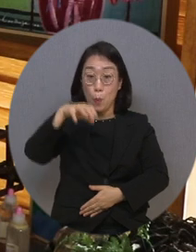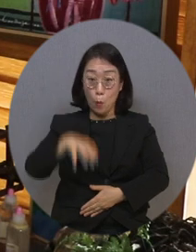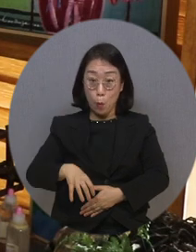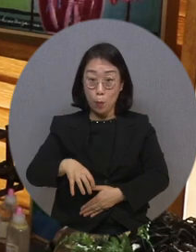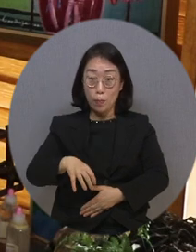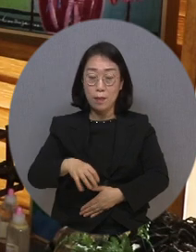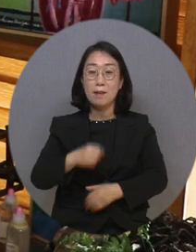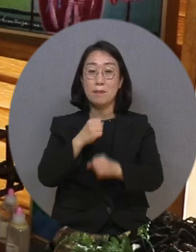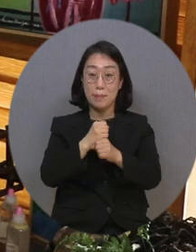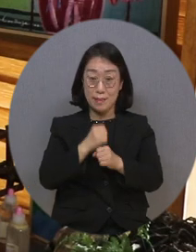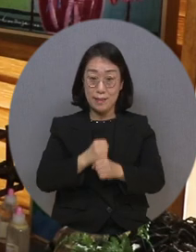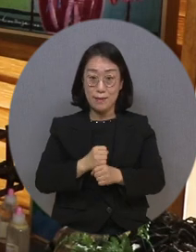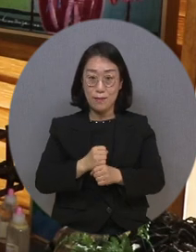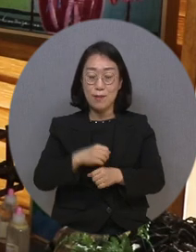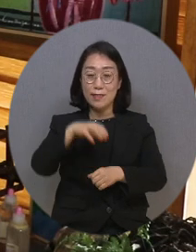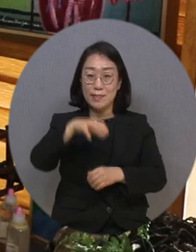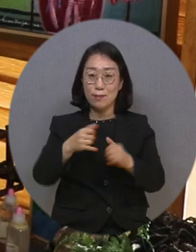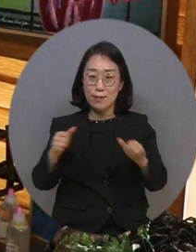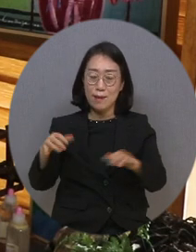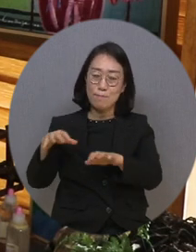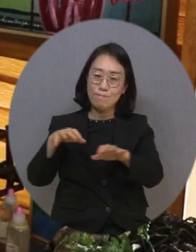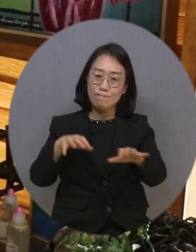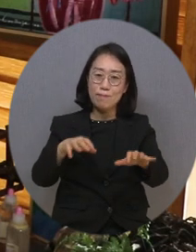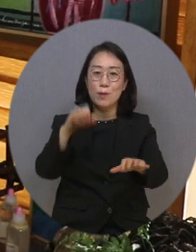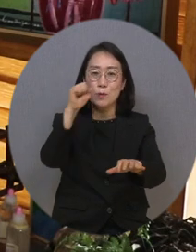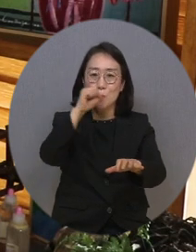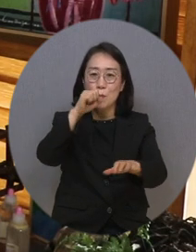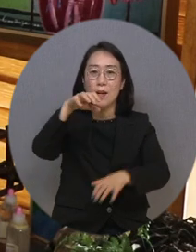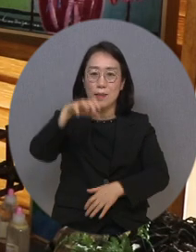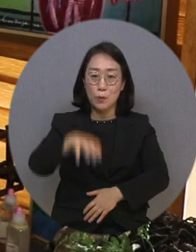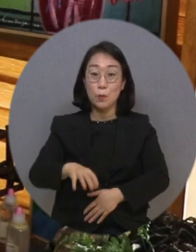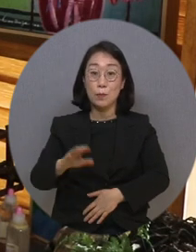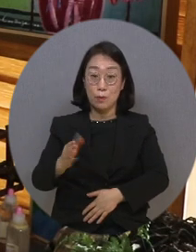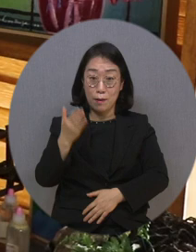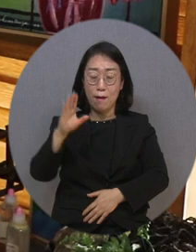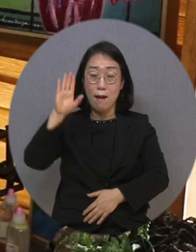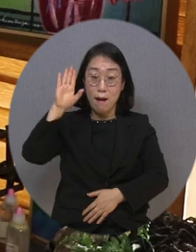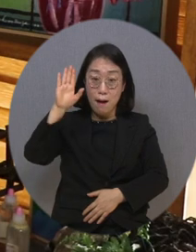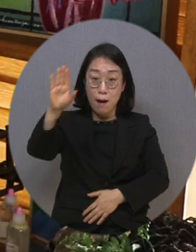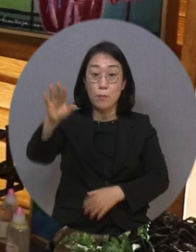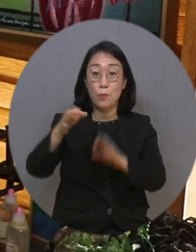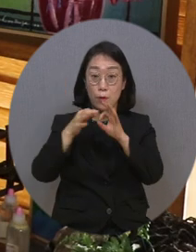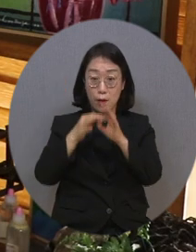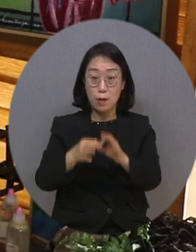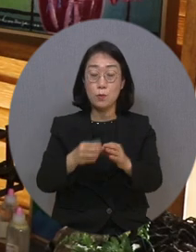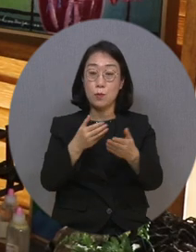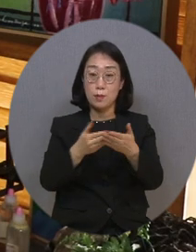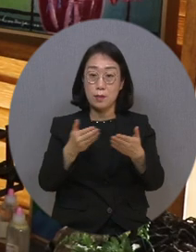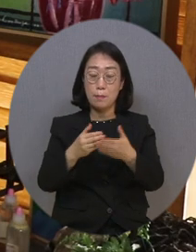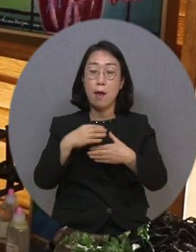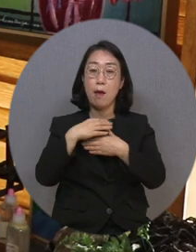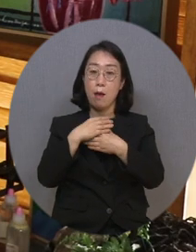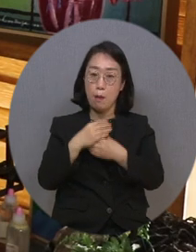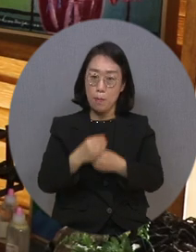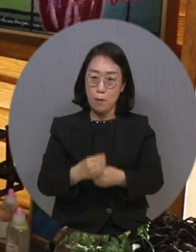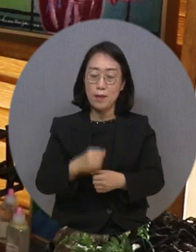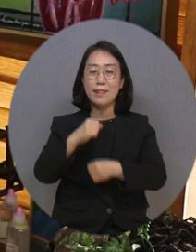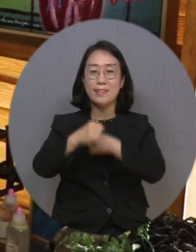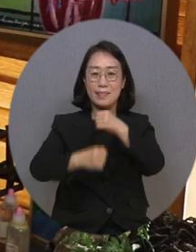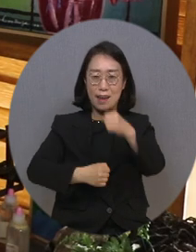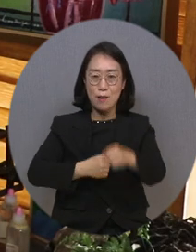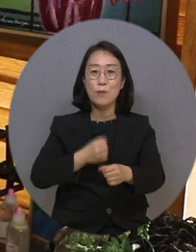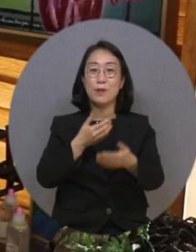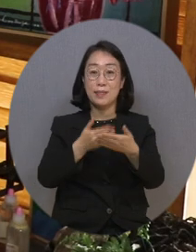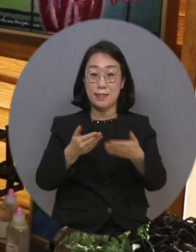공간을 만들어 지역인들의 사랑을 받고 있으며 앞으로도 작가만의 편안하고 자유로운